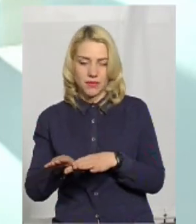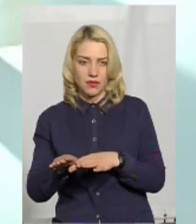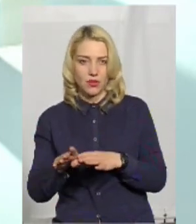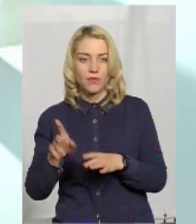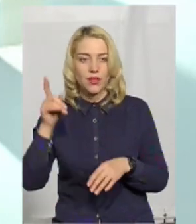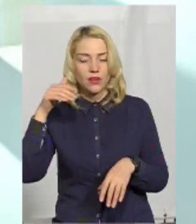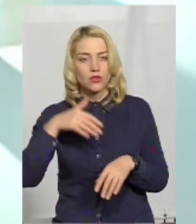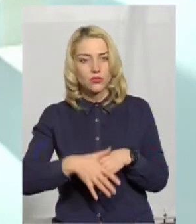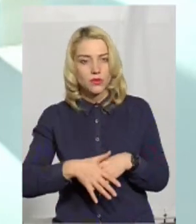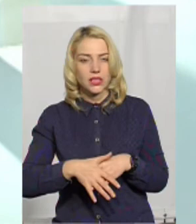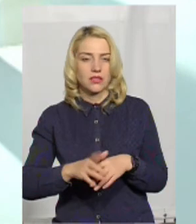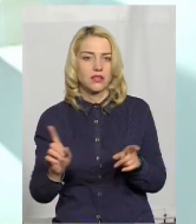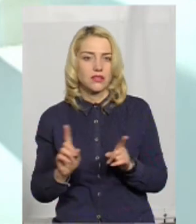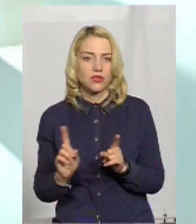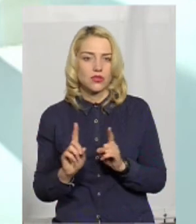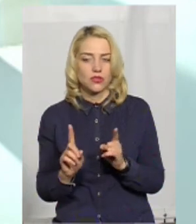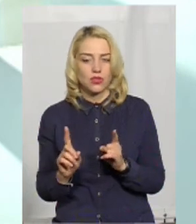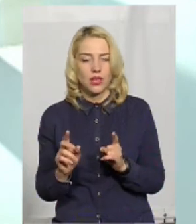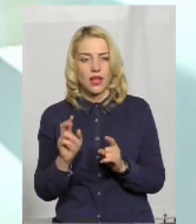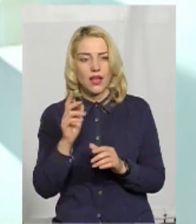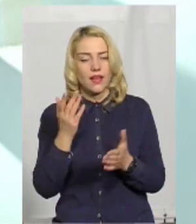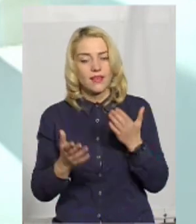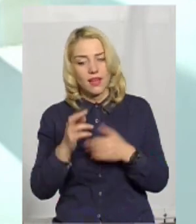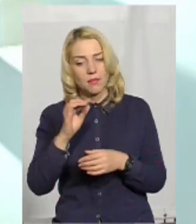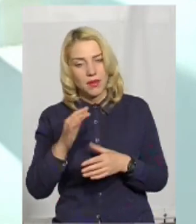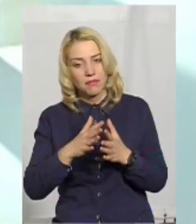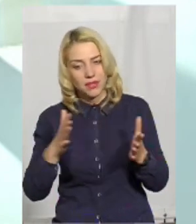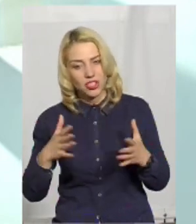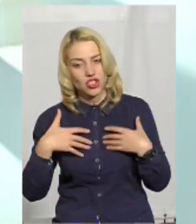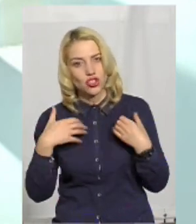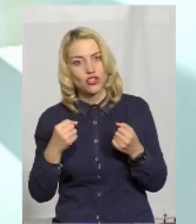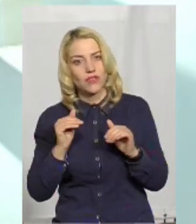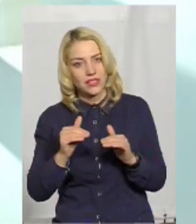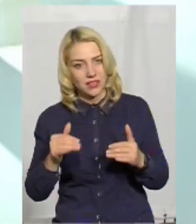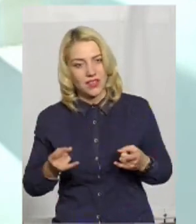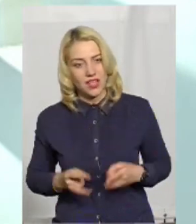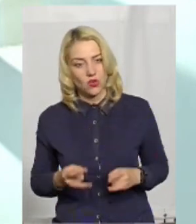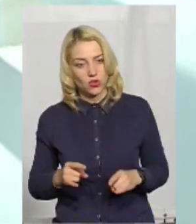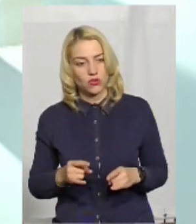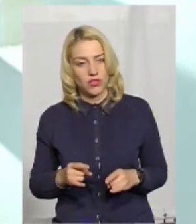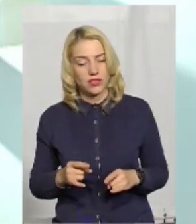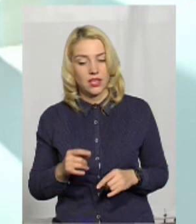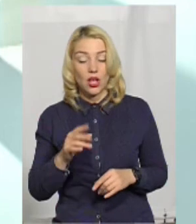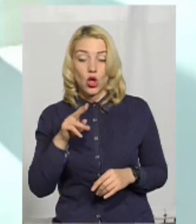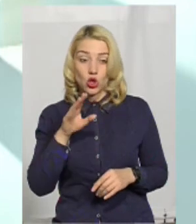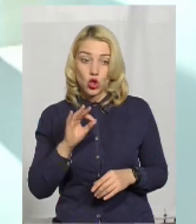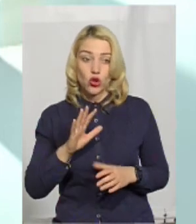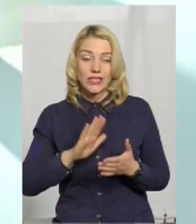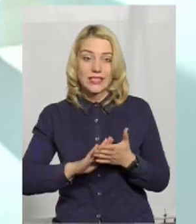все-таки трошки більше народжувалося здоровших дітей, то станом на сьогодні у нас є, я не